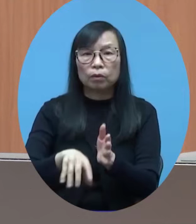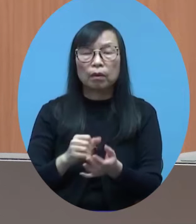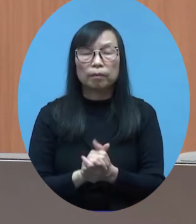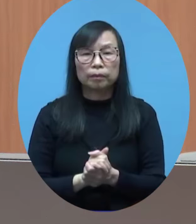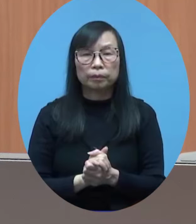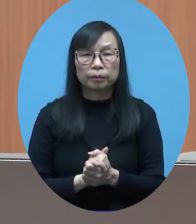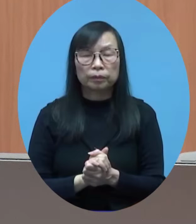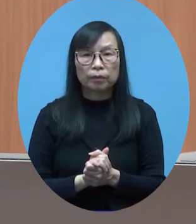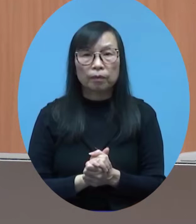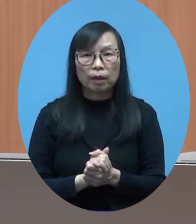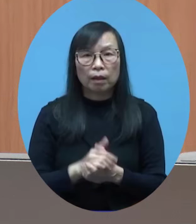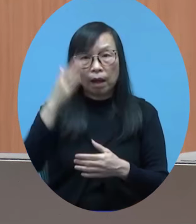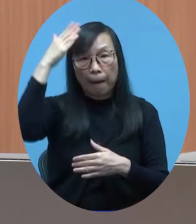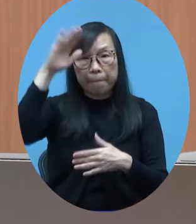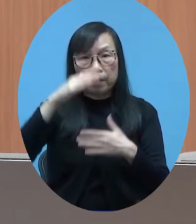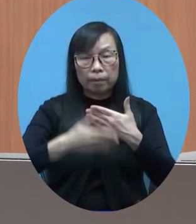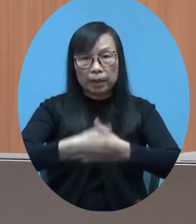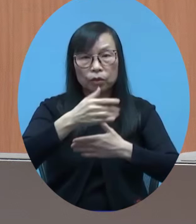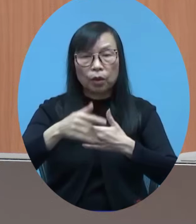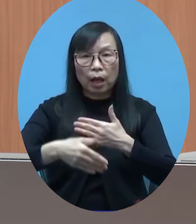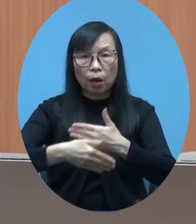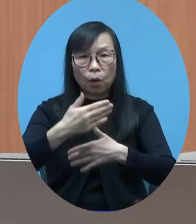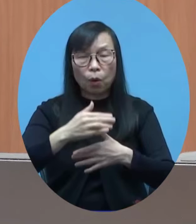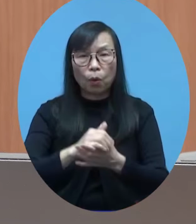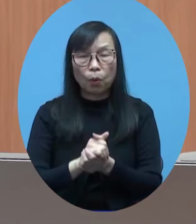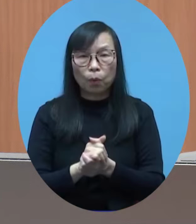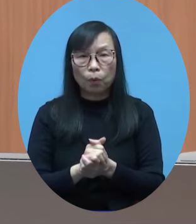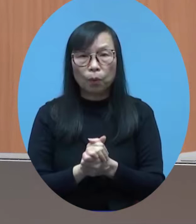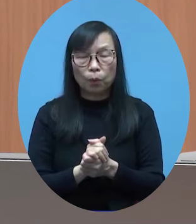那榮瑞樓那裡呢就是